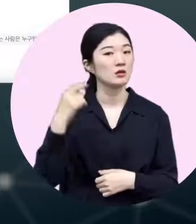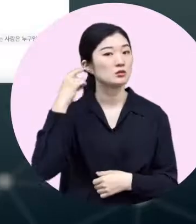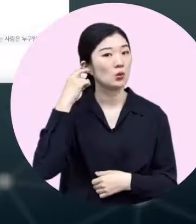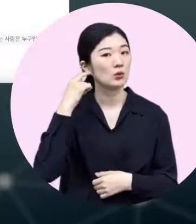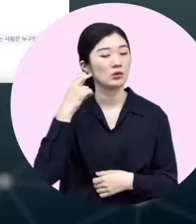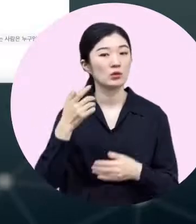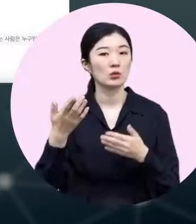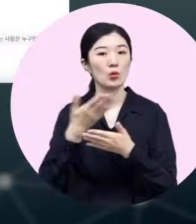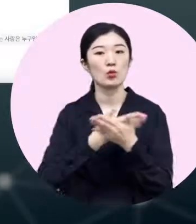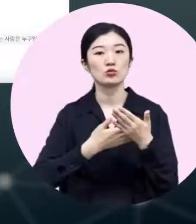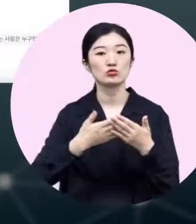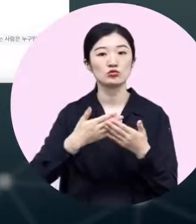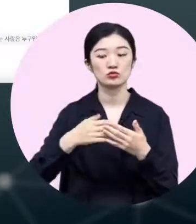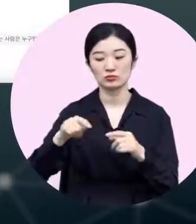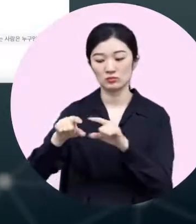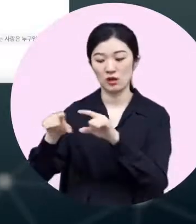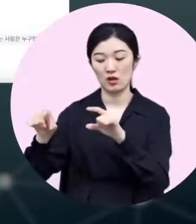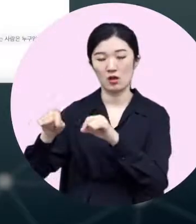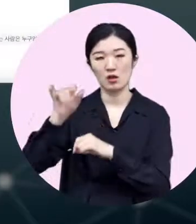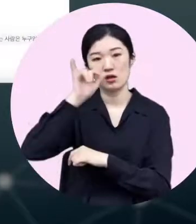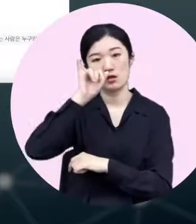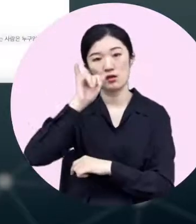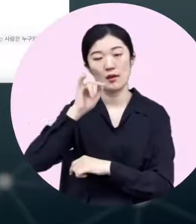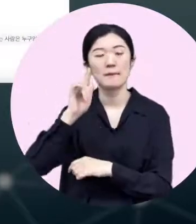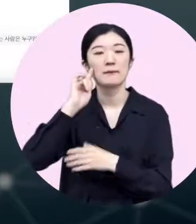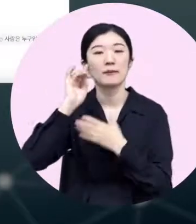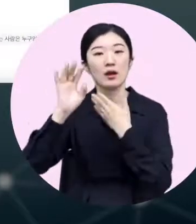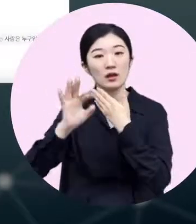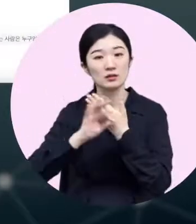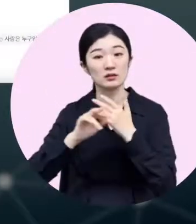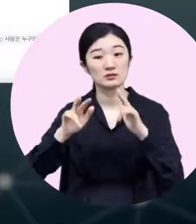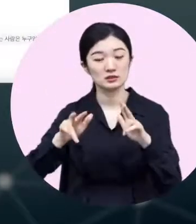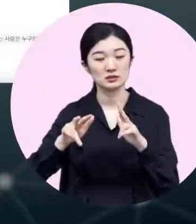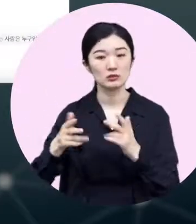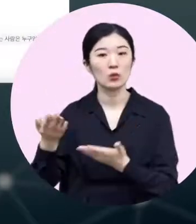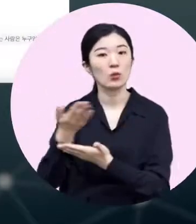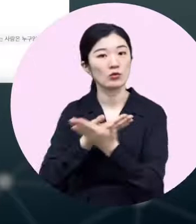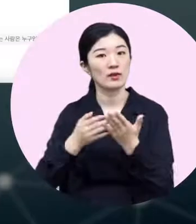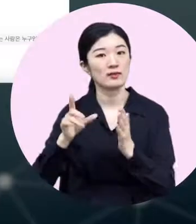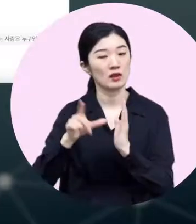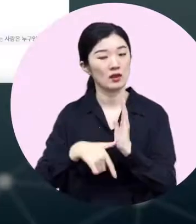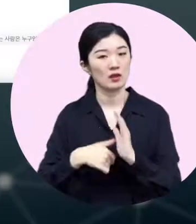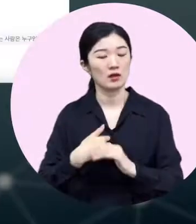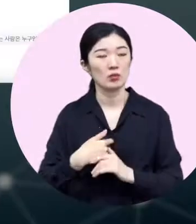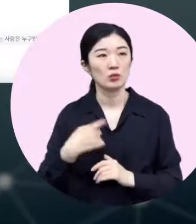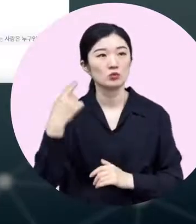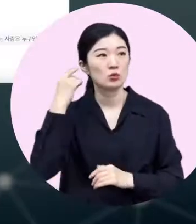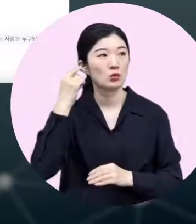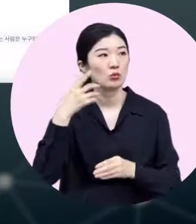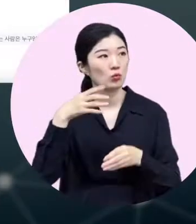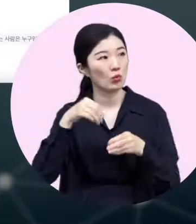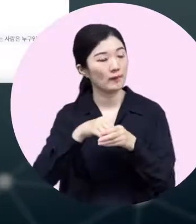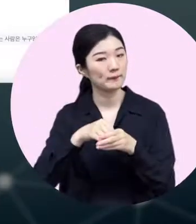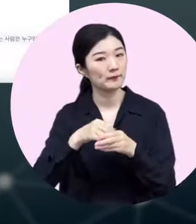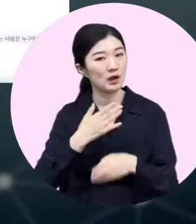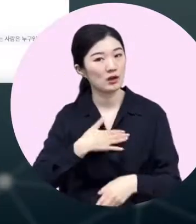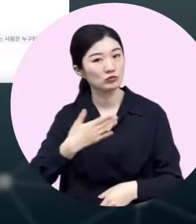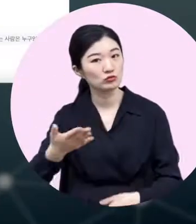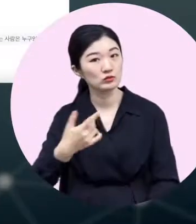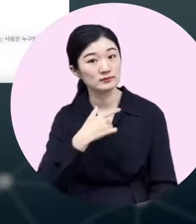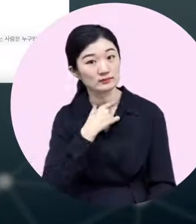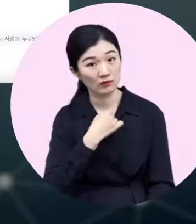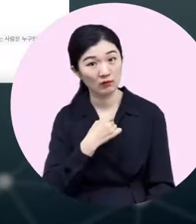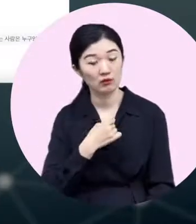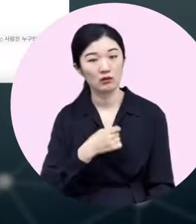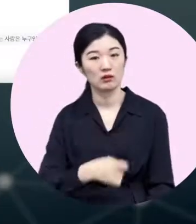항목이 있어요. 왼쪽 하단에. 그러니까 만약에 여러분들이 공유를 할 때 뭔가 소리도 같이 참가자들한테 들려줘야 되는